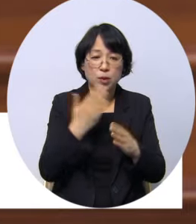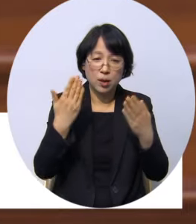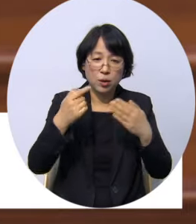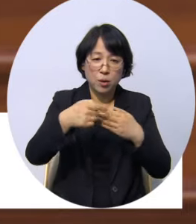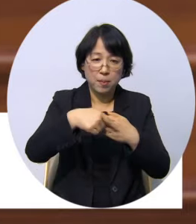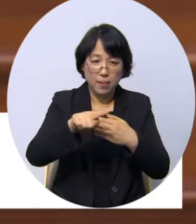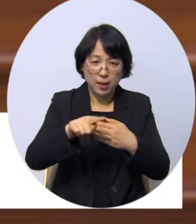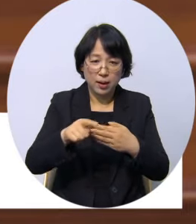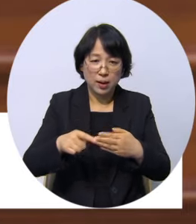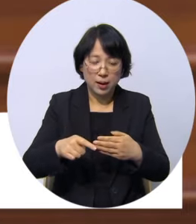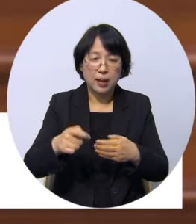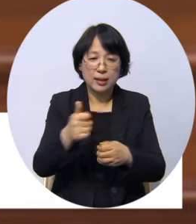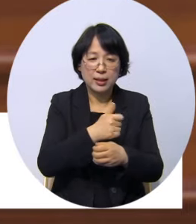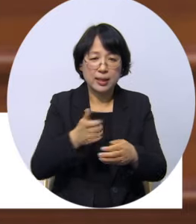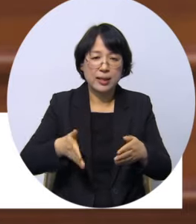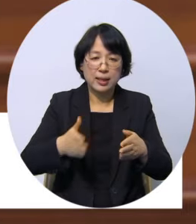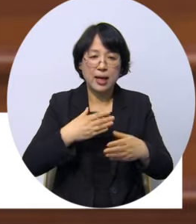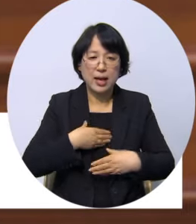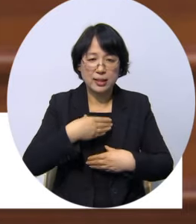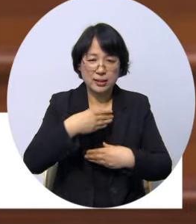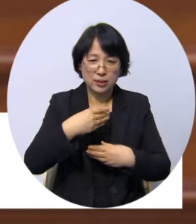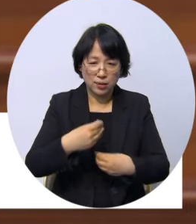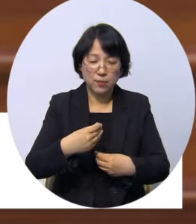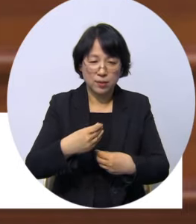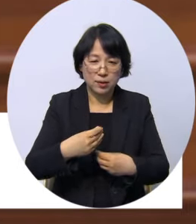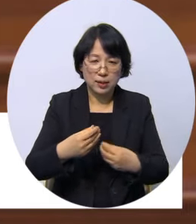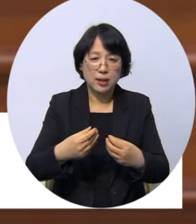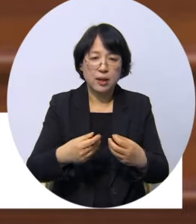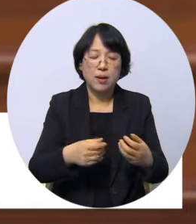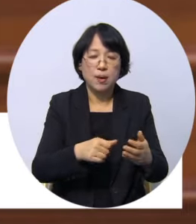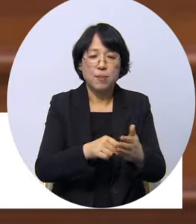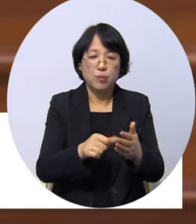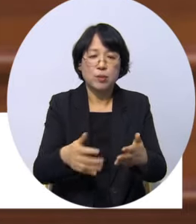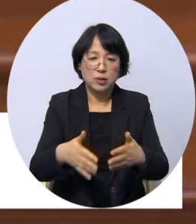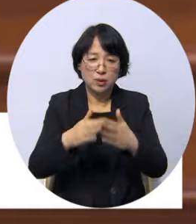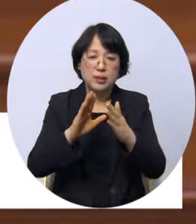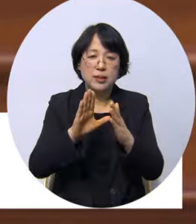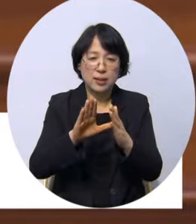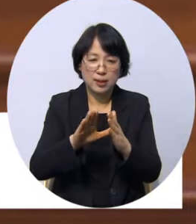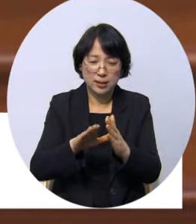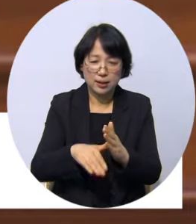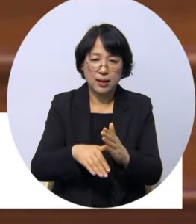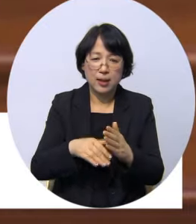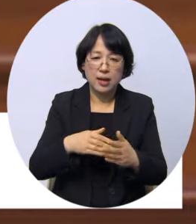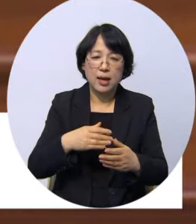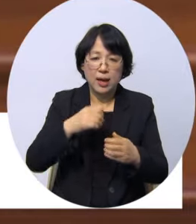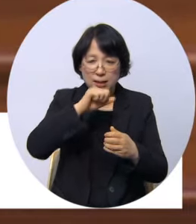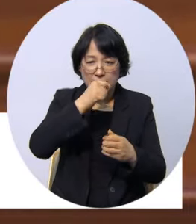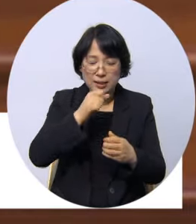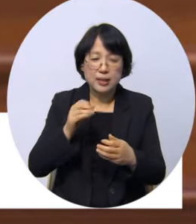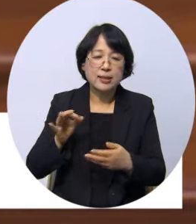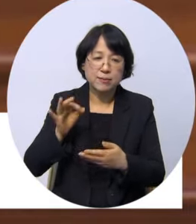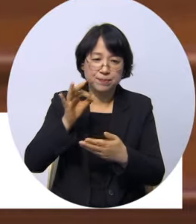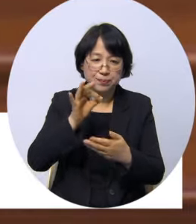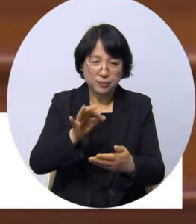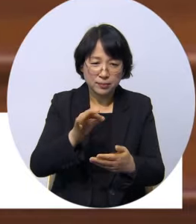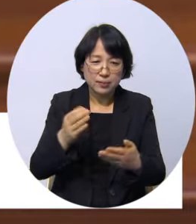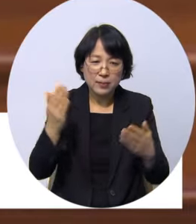안전시설 설치에 필요한 예산을 지원하여 학생들이 안심하고 등하교할 수 있는 교통환경